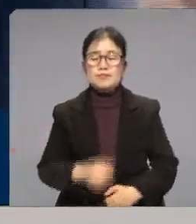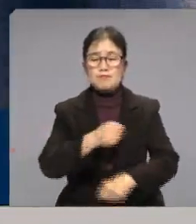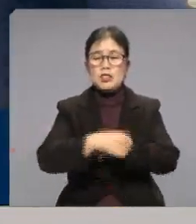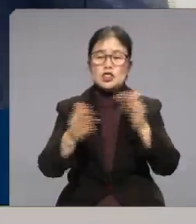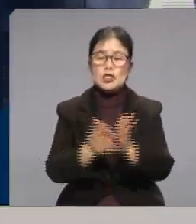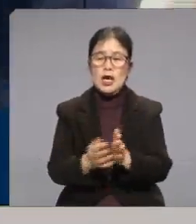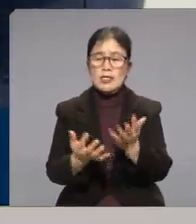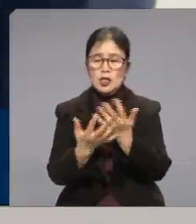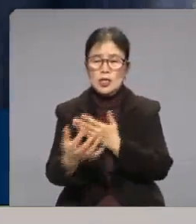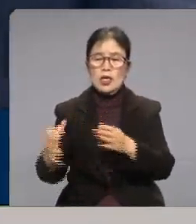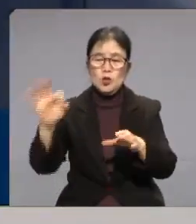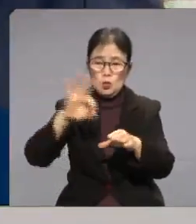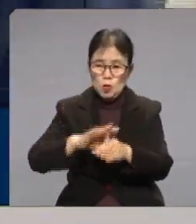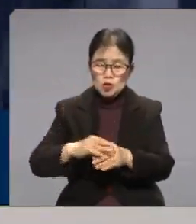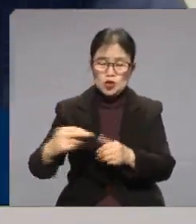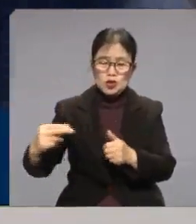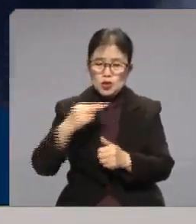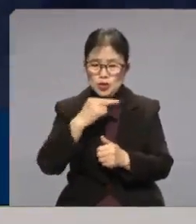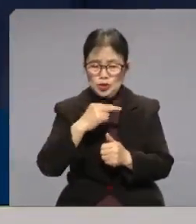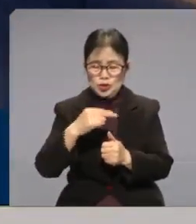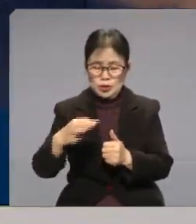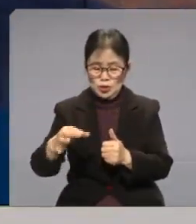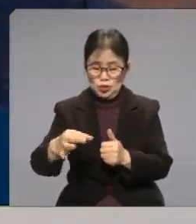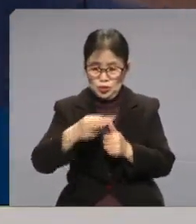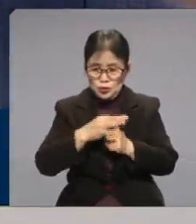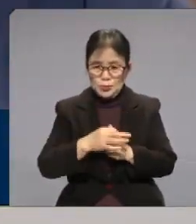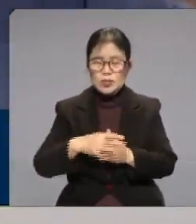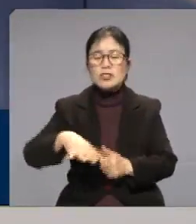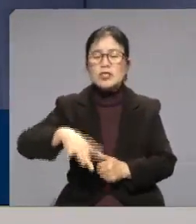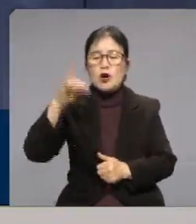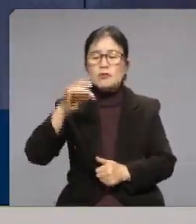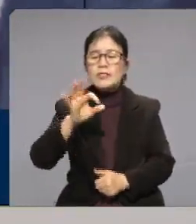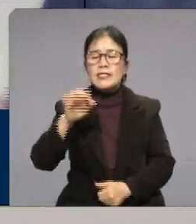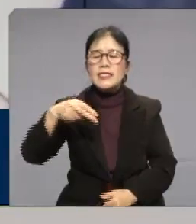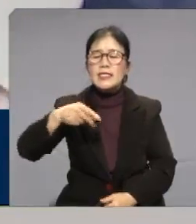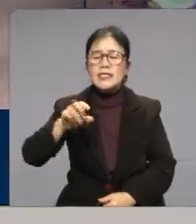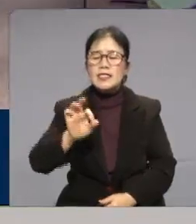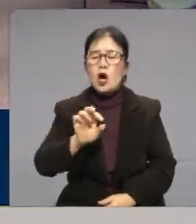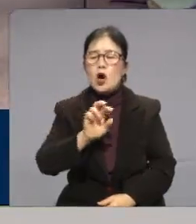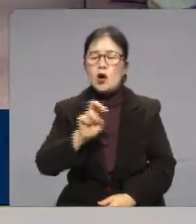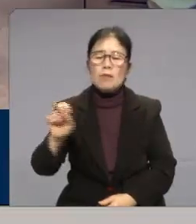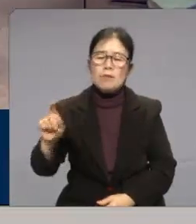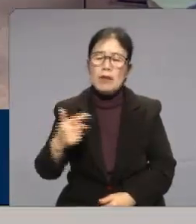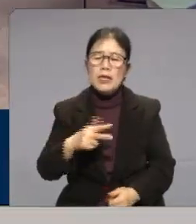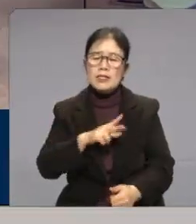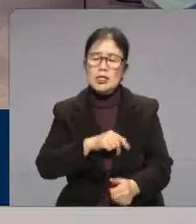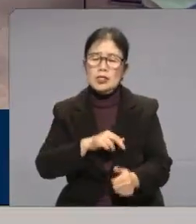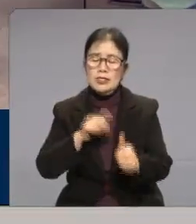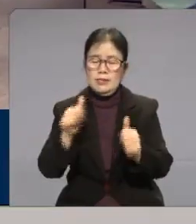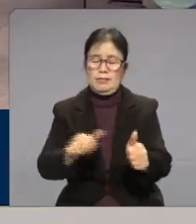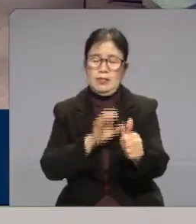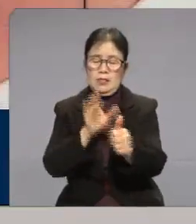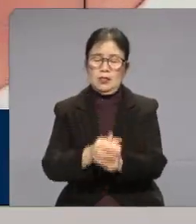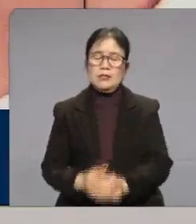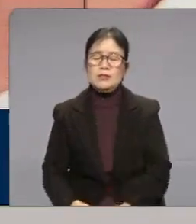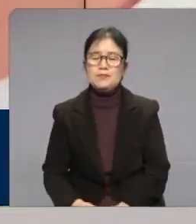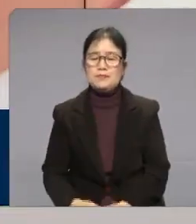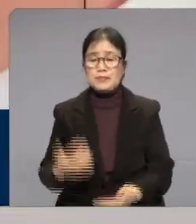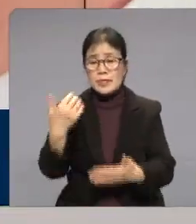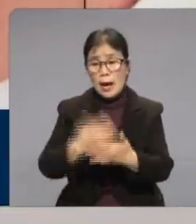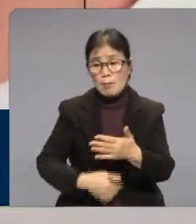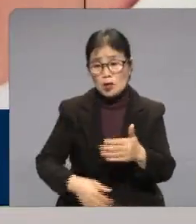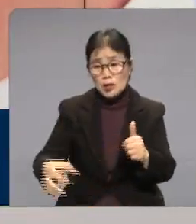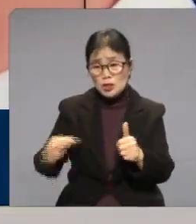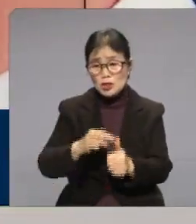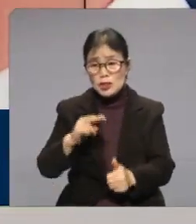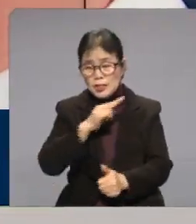더불어민주당 전당대회 돈봉투 수수 의심 의원 중 처음으로 이성만 무소속 의원이 재판에 넘겨졌습니다. 검찰은 나머지 수수